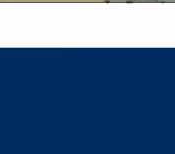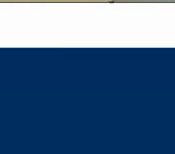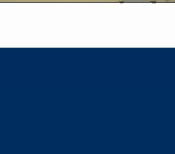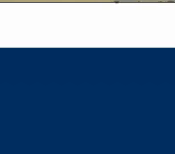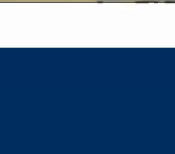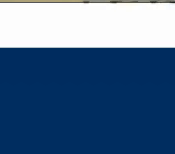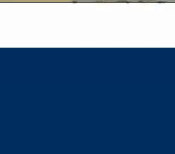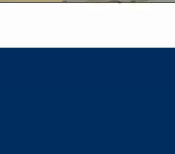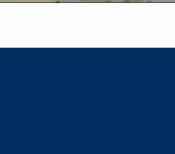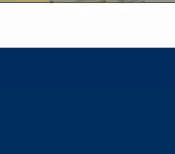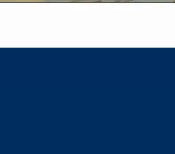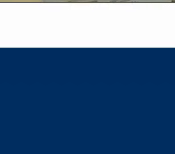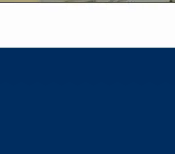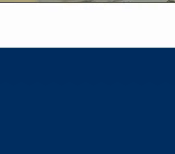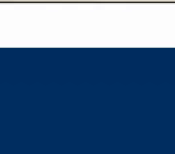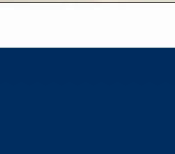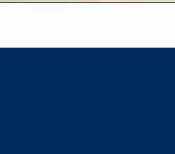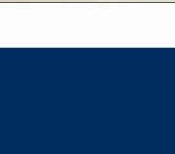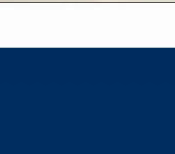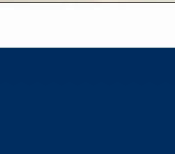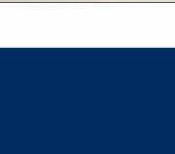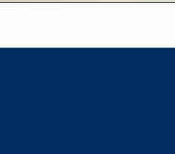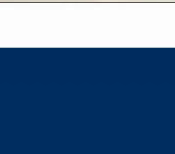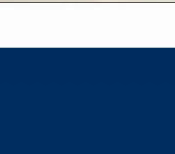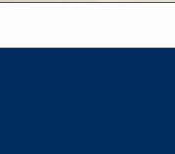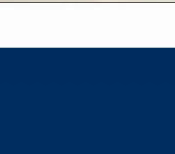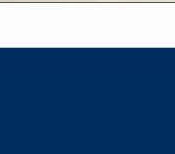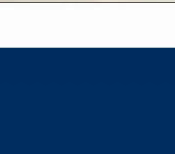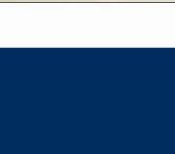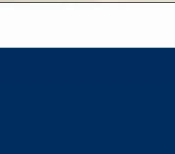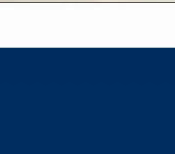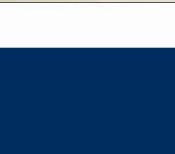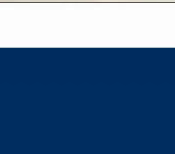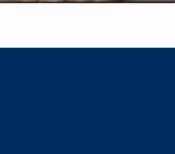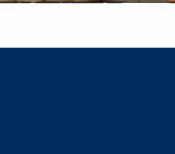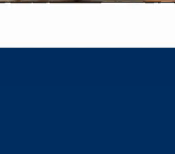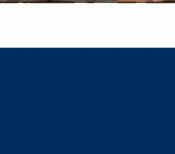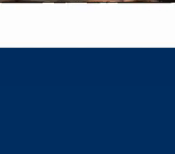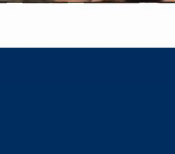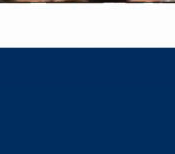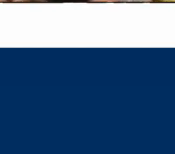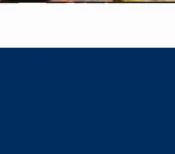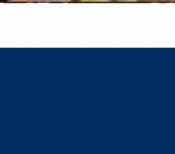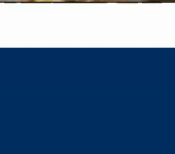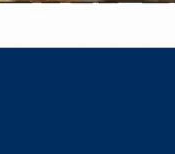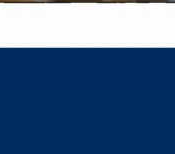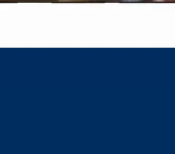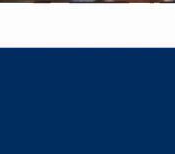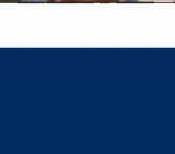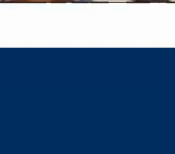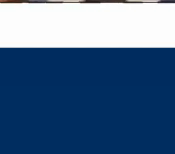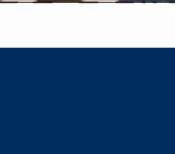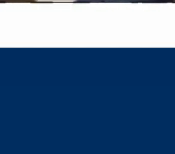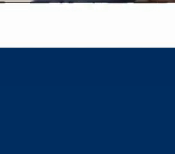בבחירות 2022, בעוד 12 שעות תיפתחנה הקלפיות, המפלגות כולן במאבק על קולות הבוחרים,